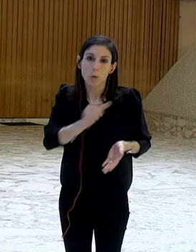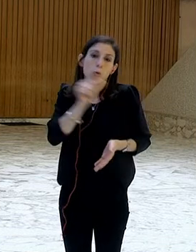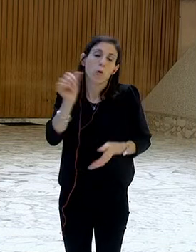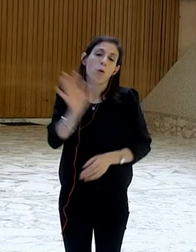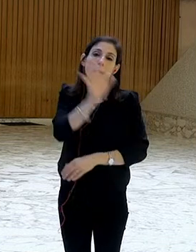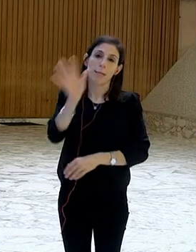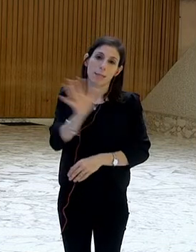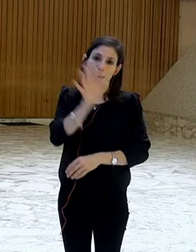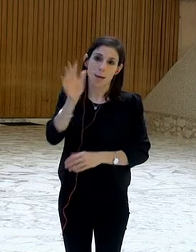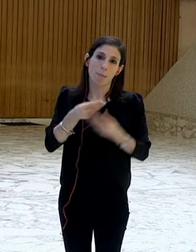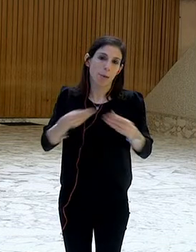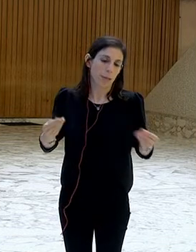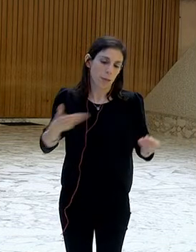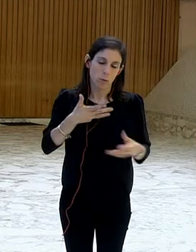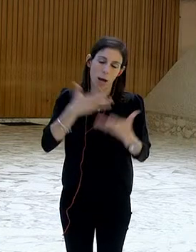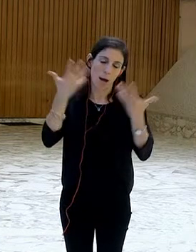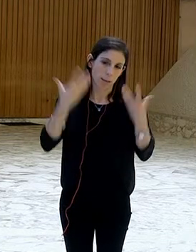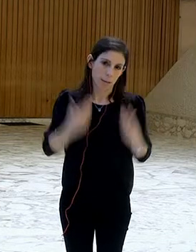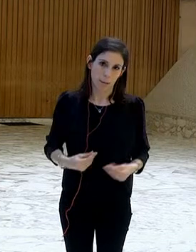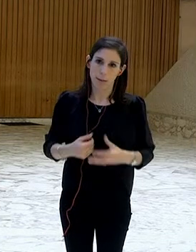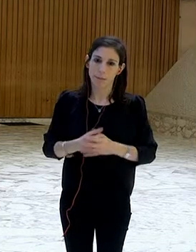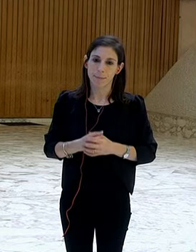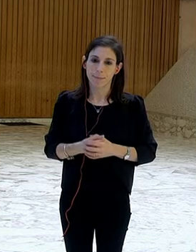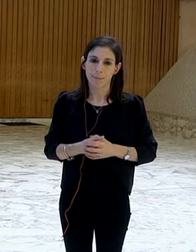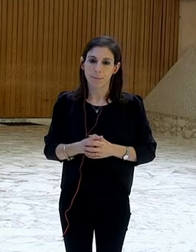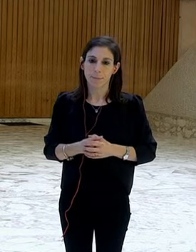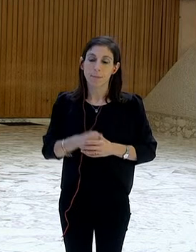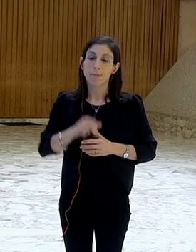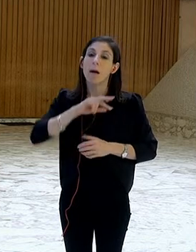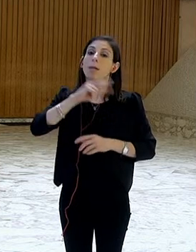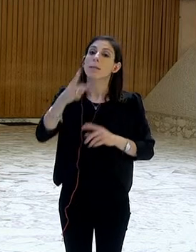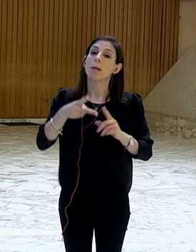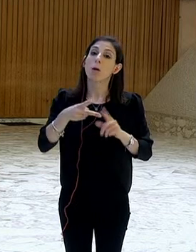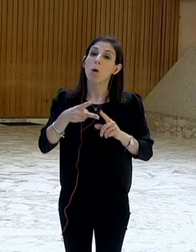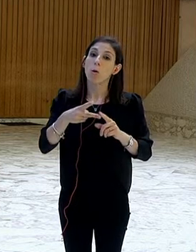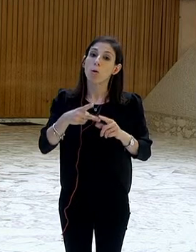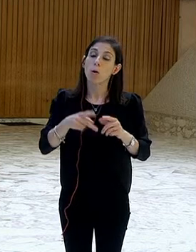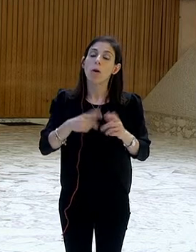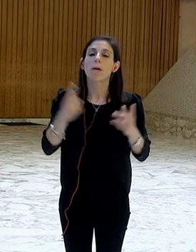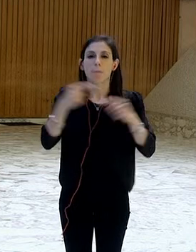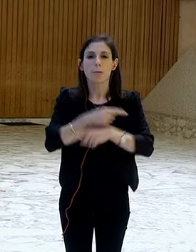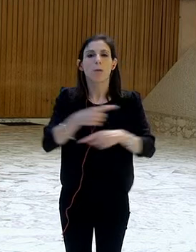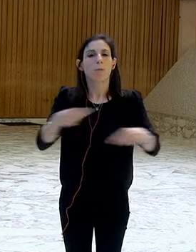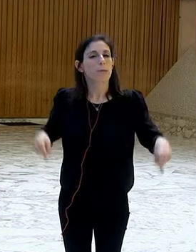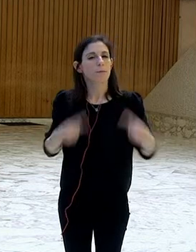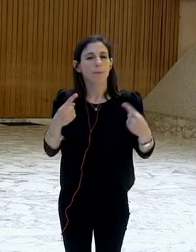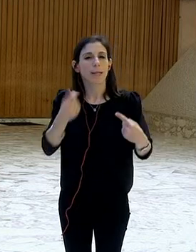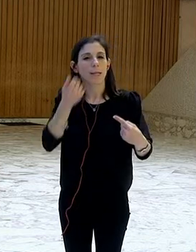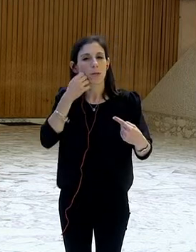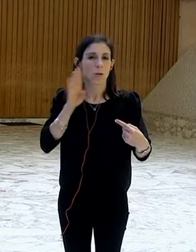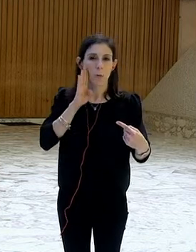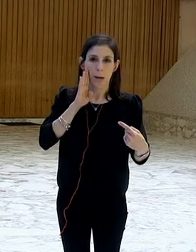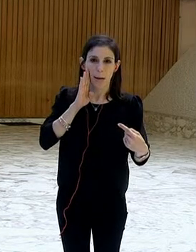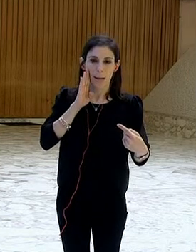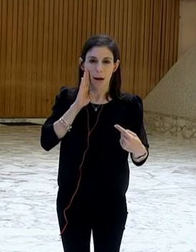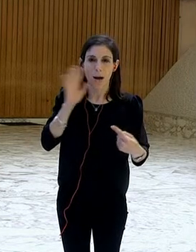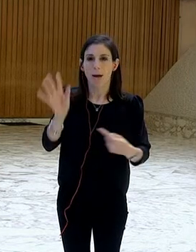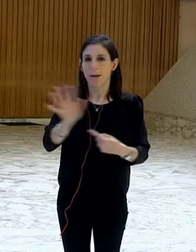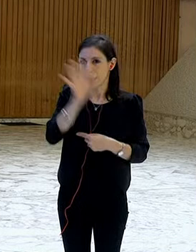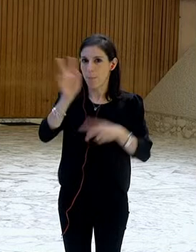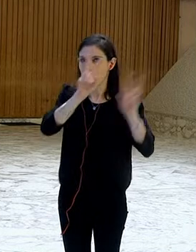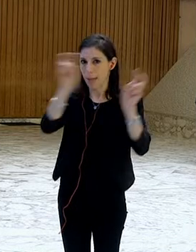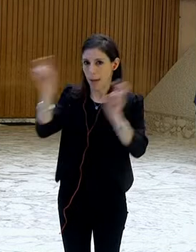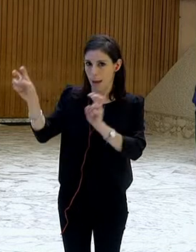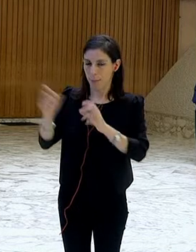Le deuxième axe couvre les défis de la parentalité. Voici quelques exemples de thèmes